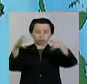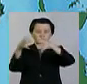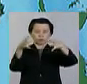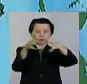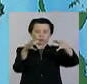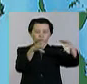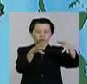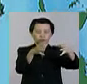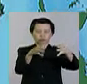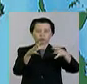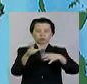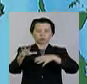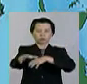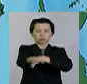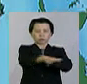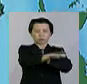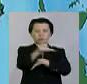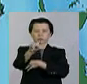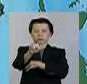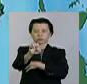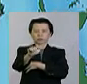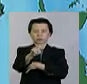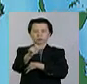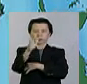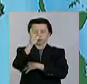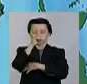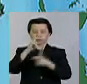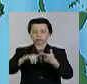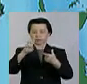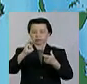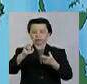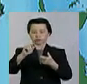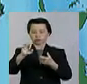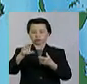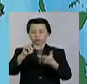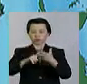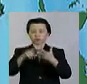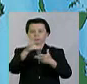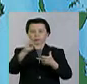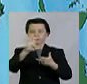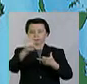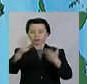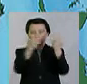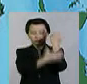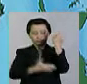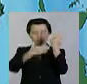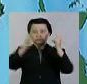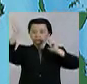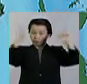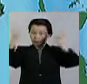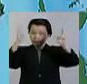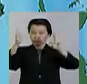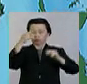di kawasan perairan Selat Melaka, perairan Bungguran dan juga daratan pantai barat Semenanjung Malaysia. Untuk